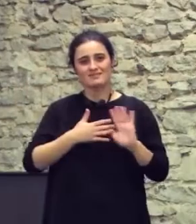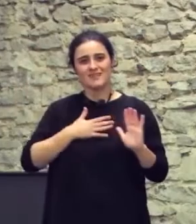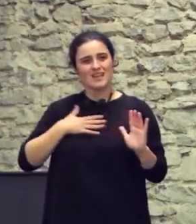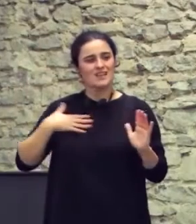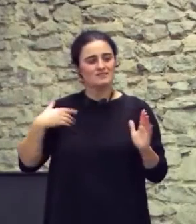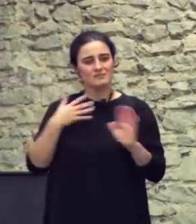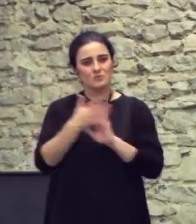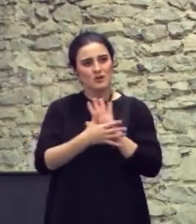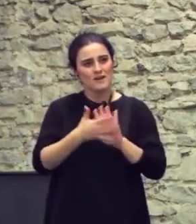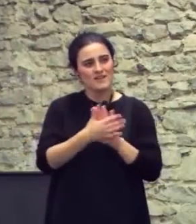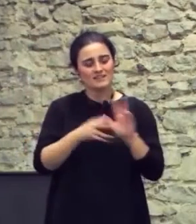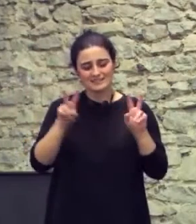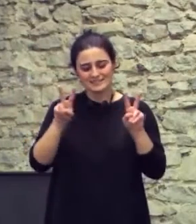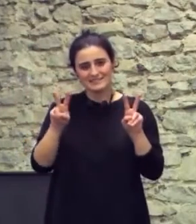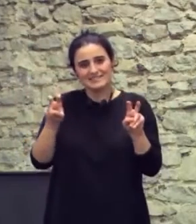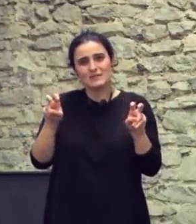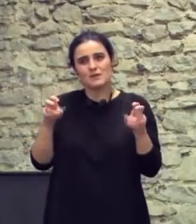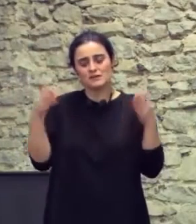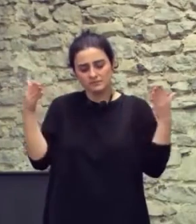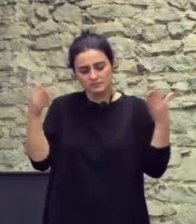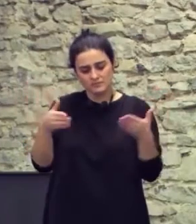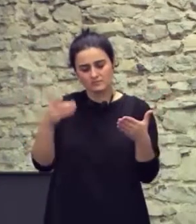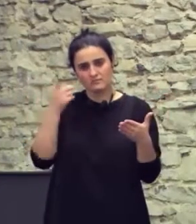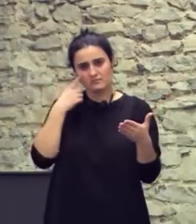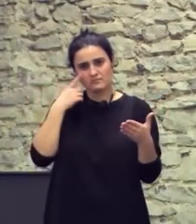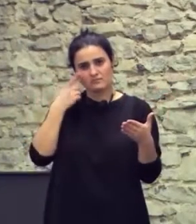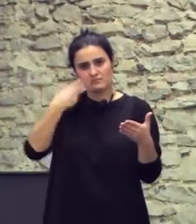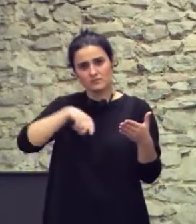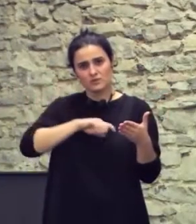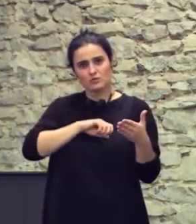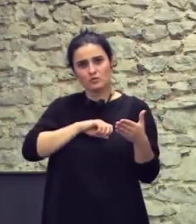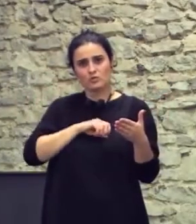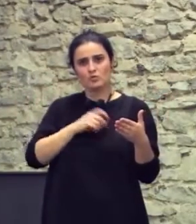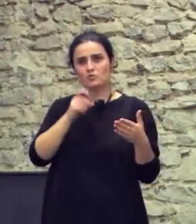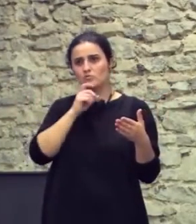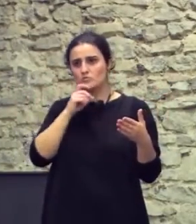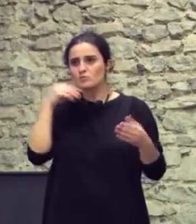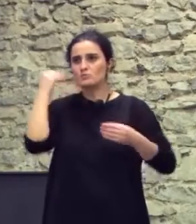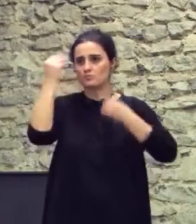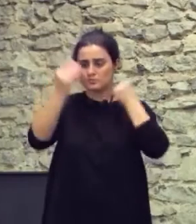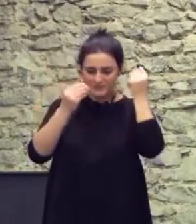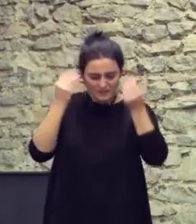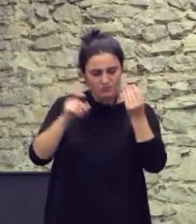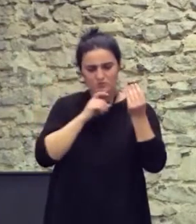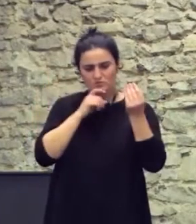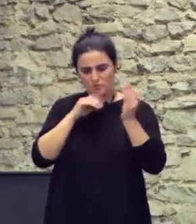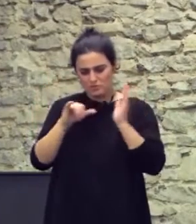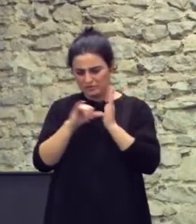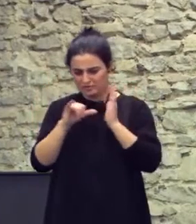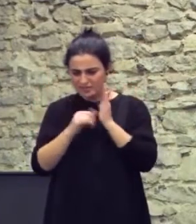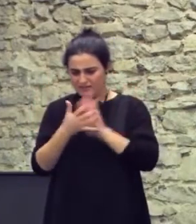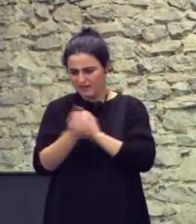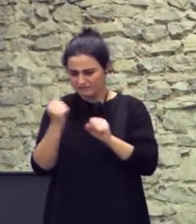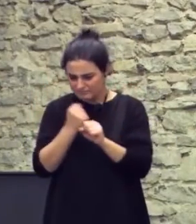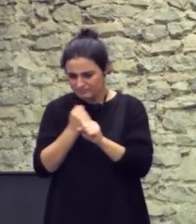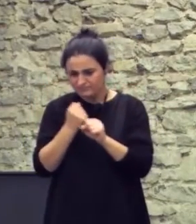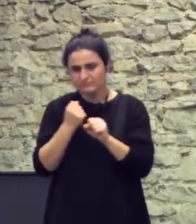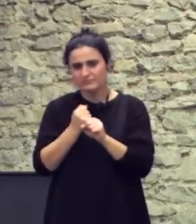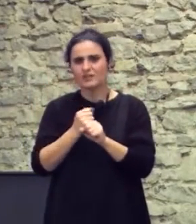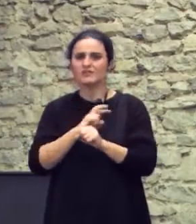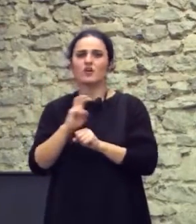inguruan nola enfokatzen dugun eta nola pentsatzen dugun eta nondik gerturatzen garen, eta ez horren beste zeintzuk